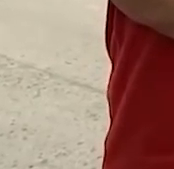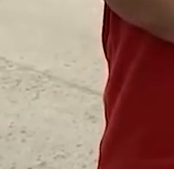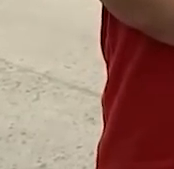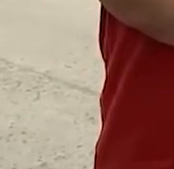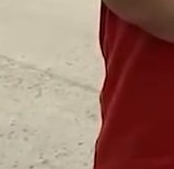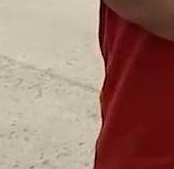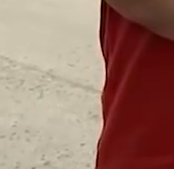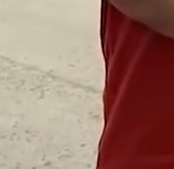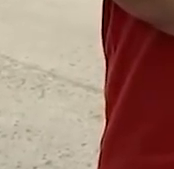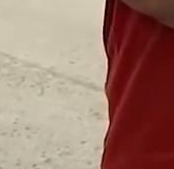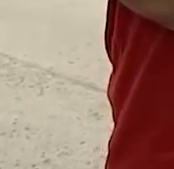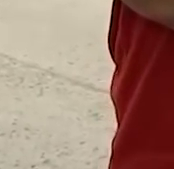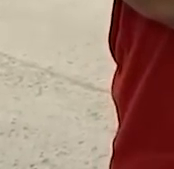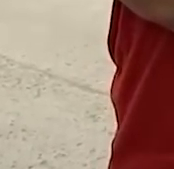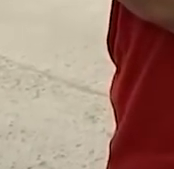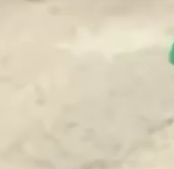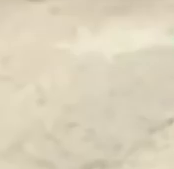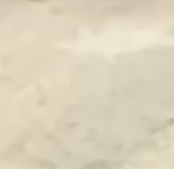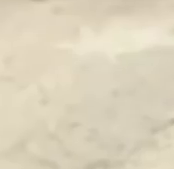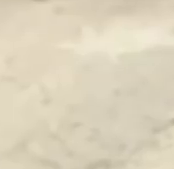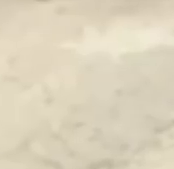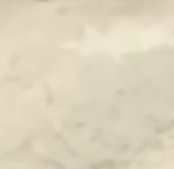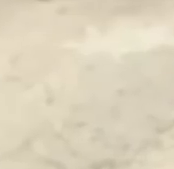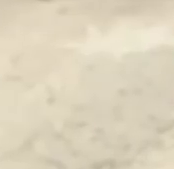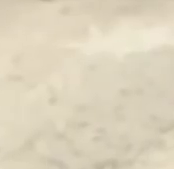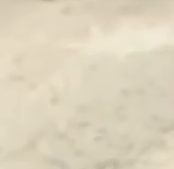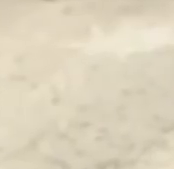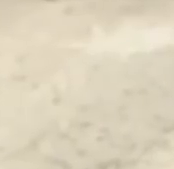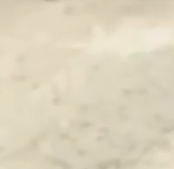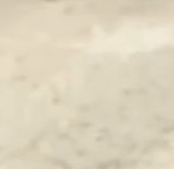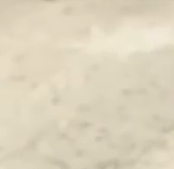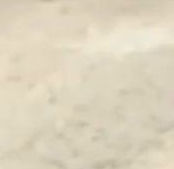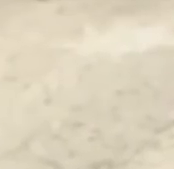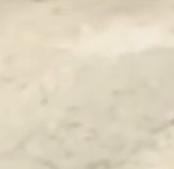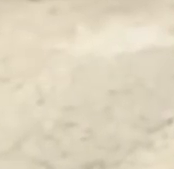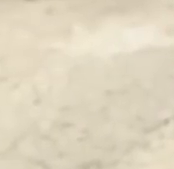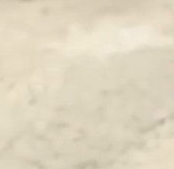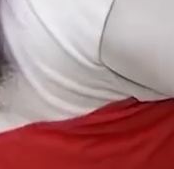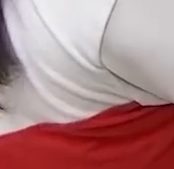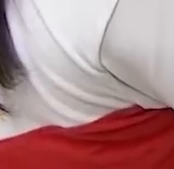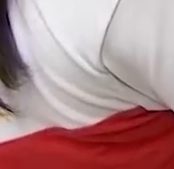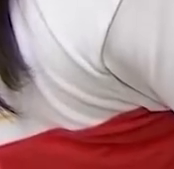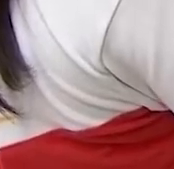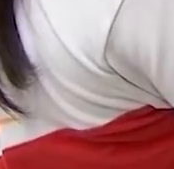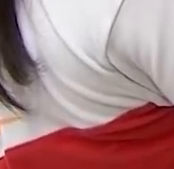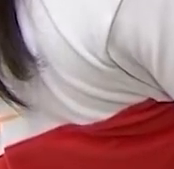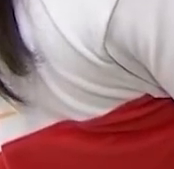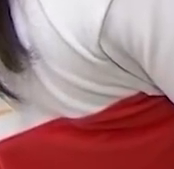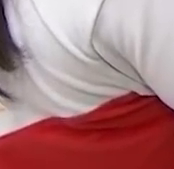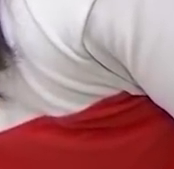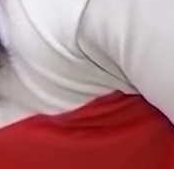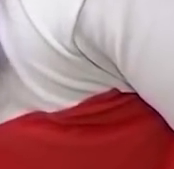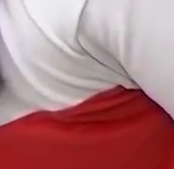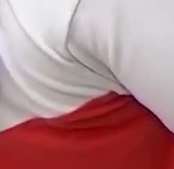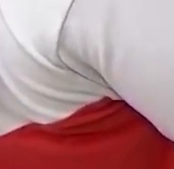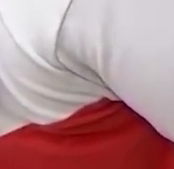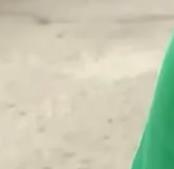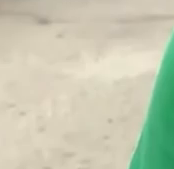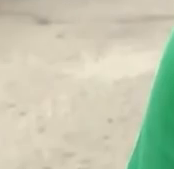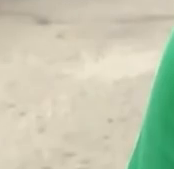worker. Tumutulong sa mga nurse at doktor na nagbibigay ng COVID-19 vaccine kaya walang ligtas sa banta ng